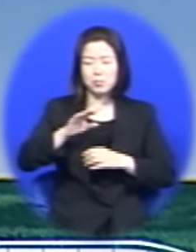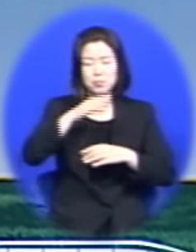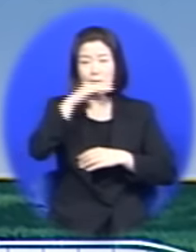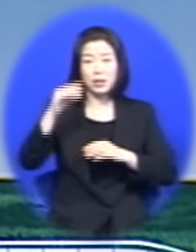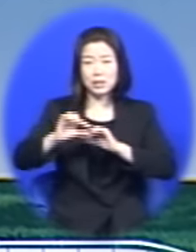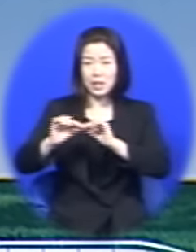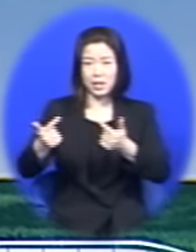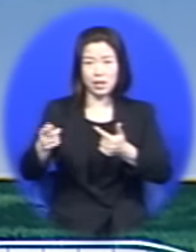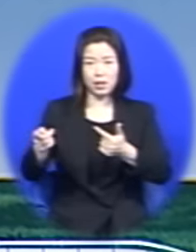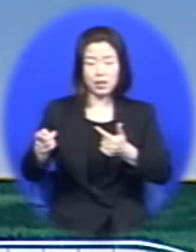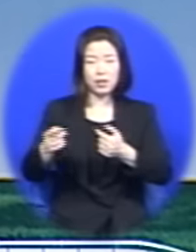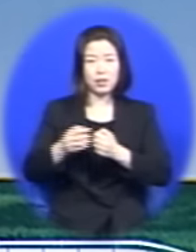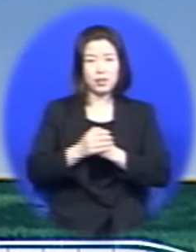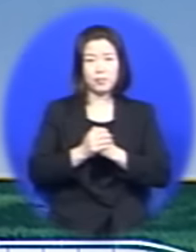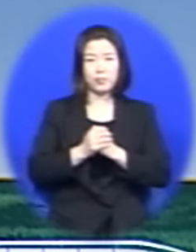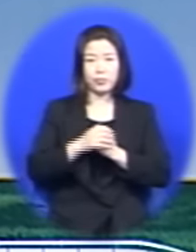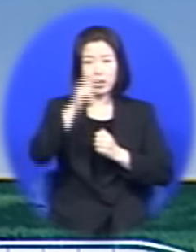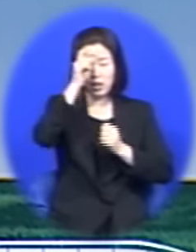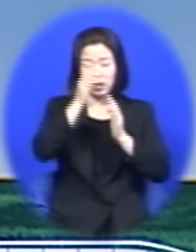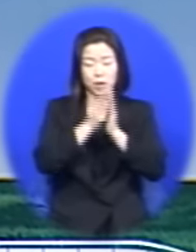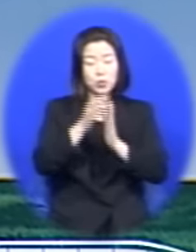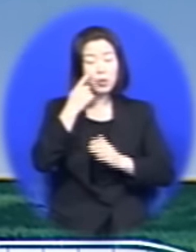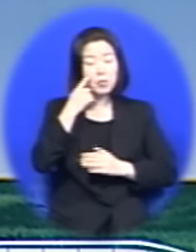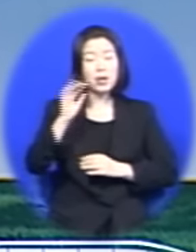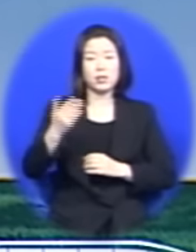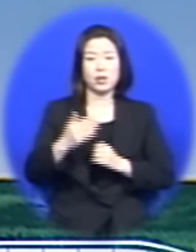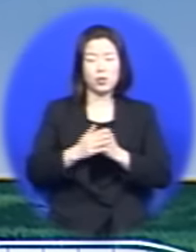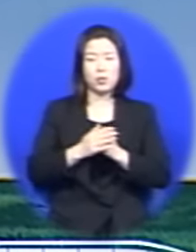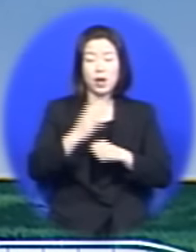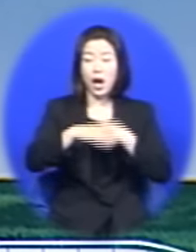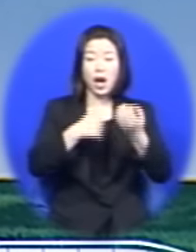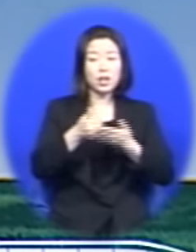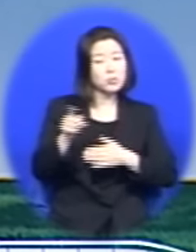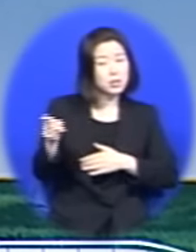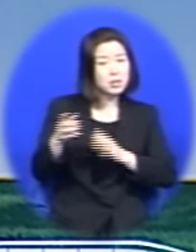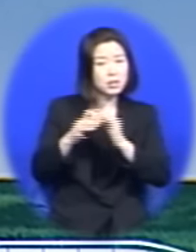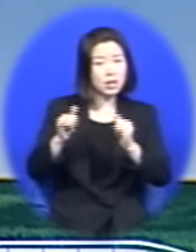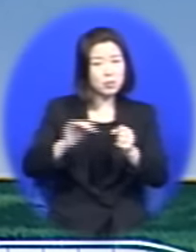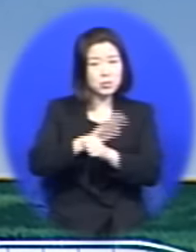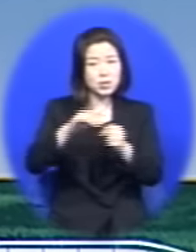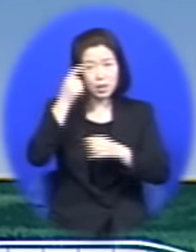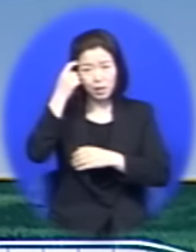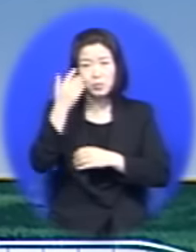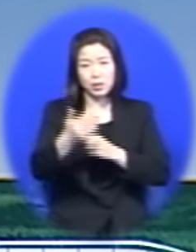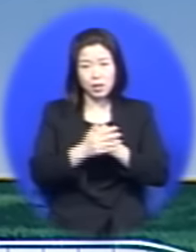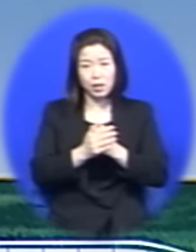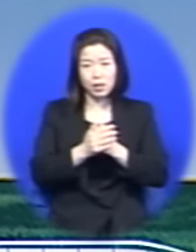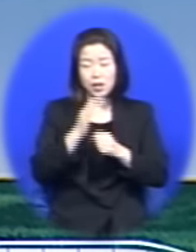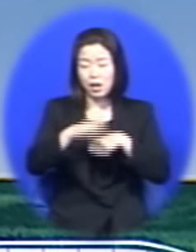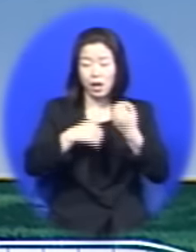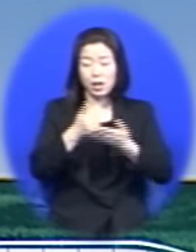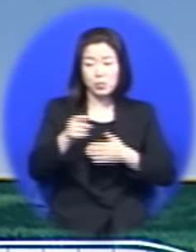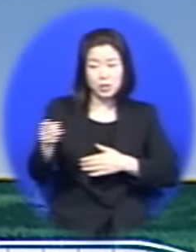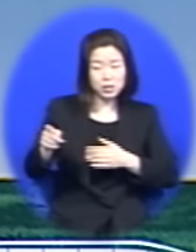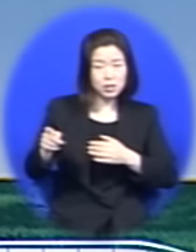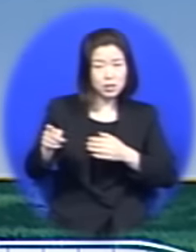삐뚤어졌어요. 기도해 봐야 돼요. 하나님 이 사람 사랑하십니까? 하나님 이 사람